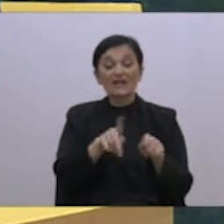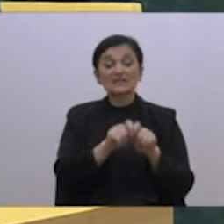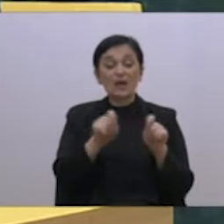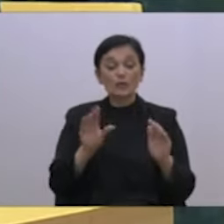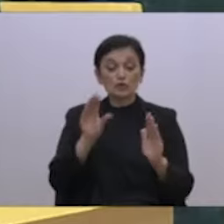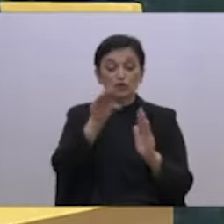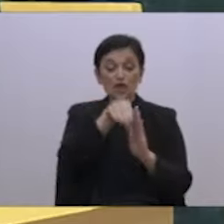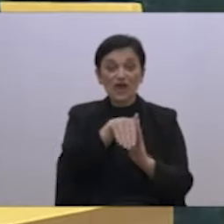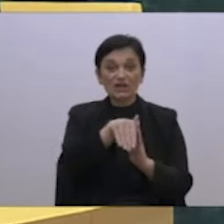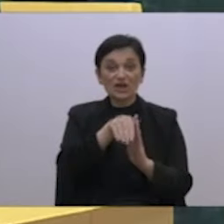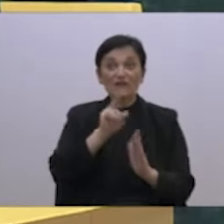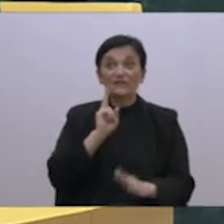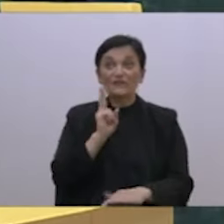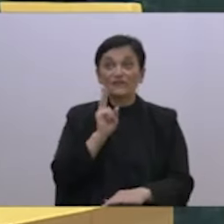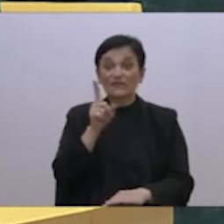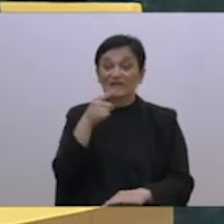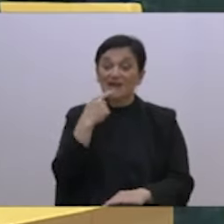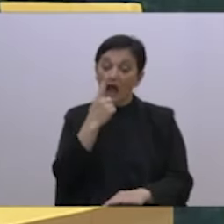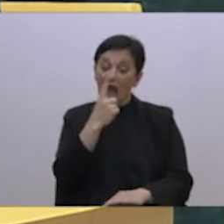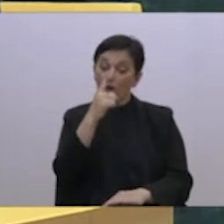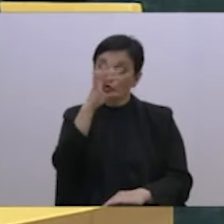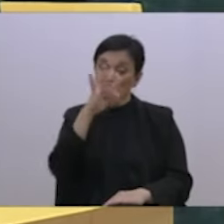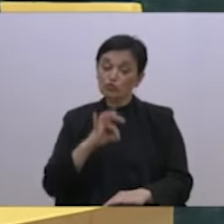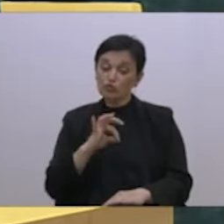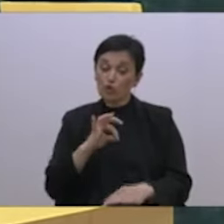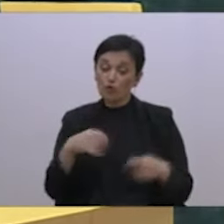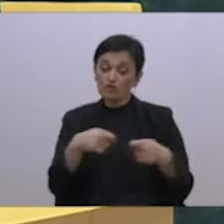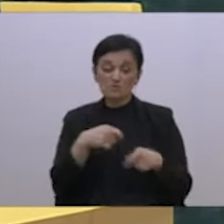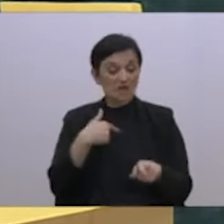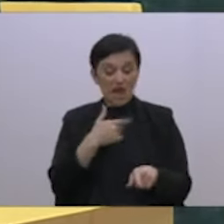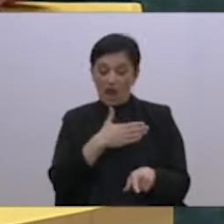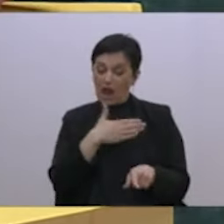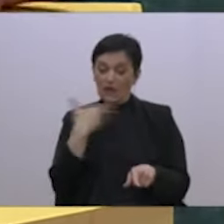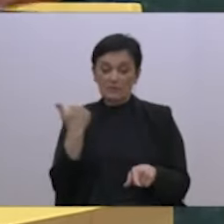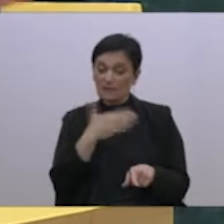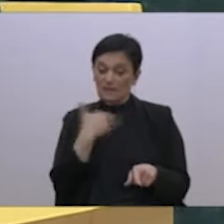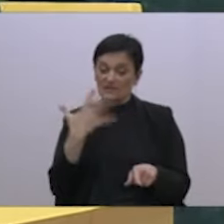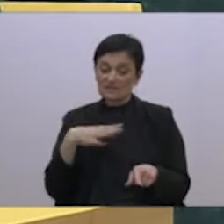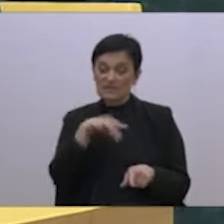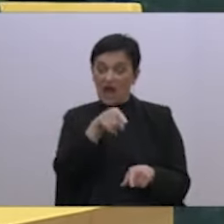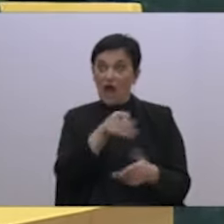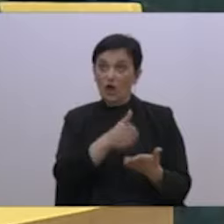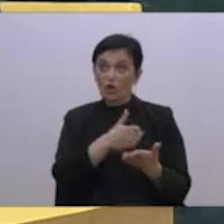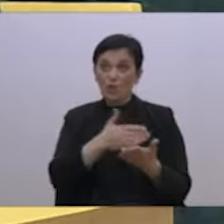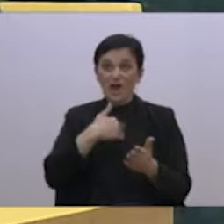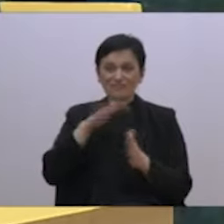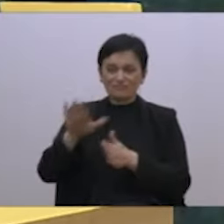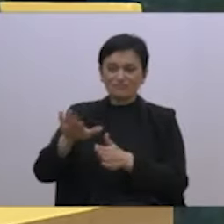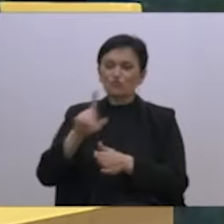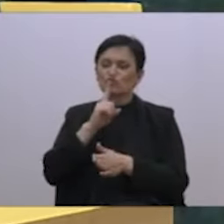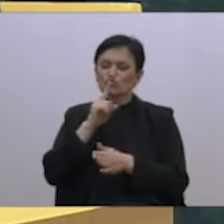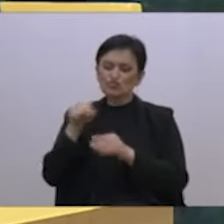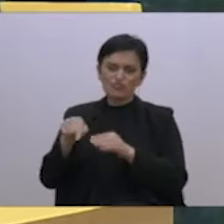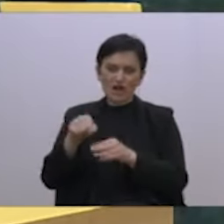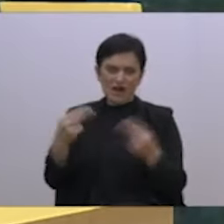შეიტანოს მაგრამ ვიღაცა თუ იტყვის 1%-ის წილის პრობლემა მაგრამ არ მინდა არ მინდა საქართველოში ყოფნა მინდა მოყუჩებულად ვიყო აგერ ჩუმად და